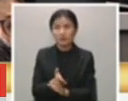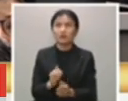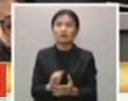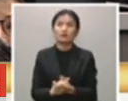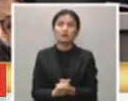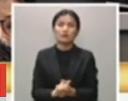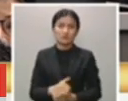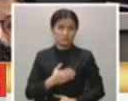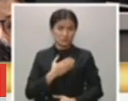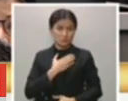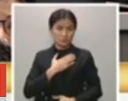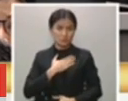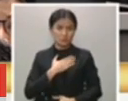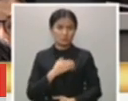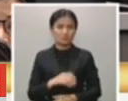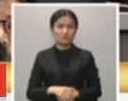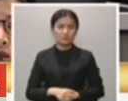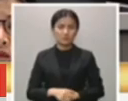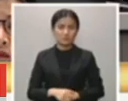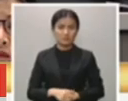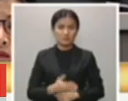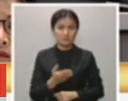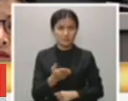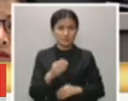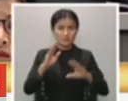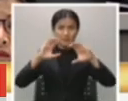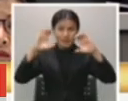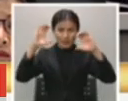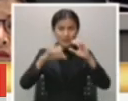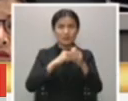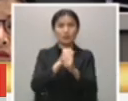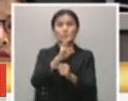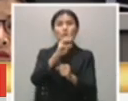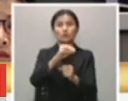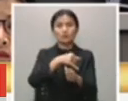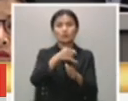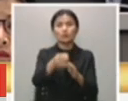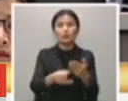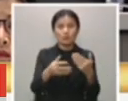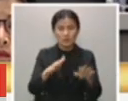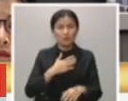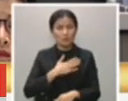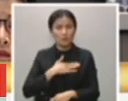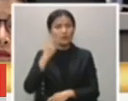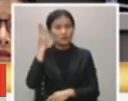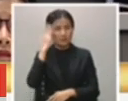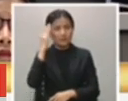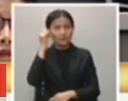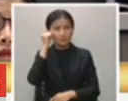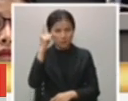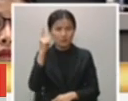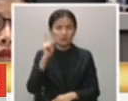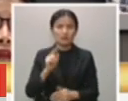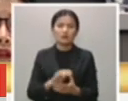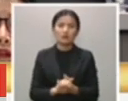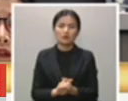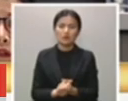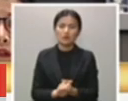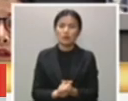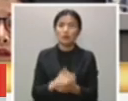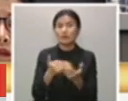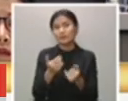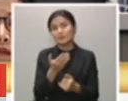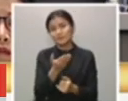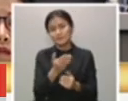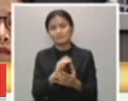ผมเข้าใจครับเพราะท่านเป็นอดีตข้าราชการเกษียณอายุท่านเนี่ยใช้หลักการวันนี้เนี่ยเขาบอกว่าท่านเนี่ยสร้